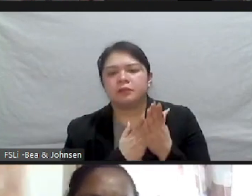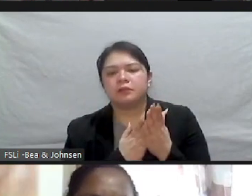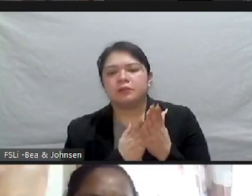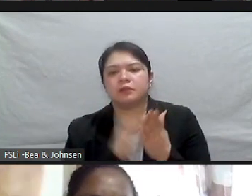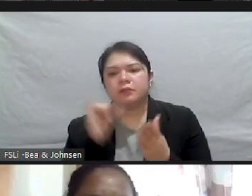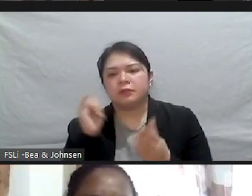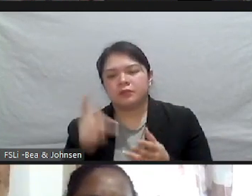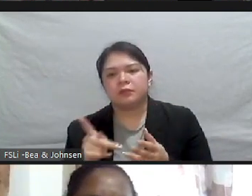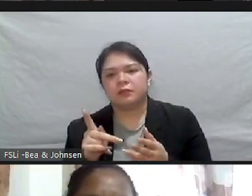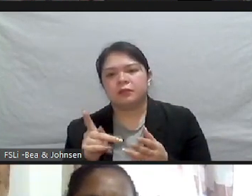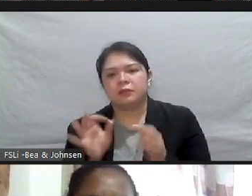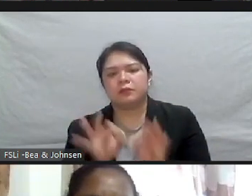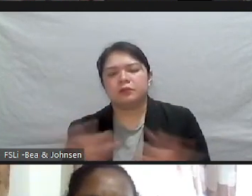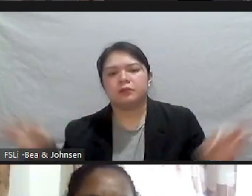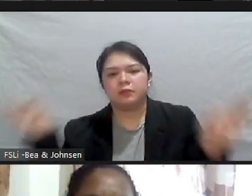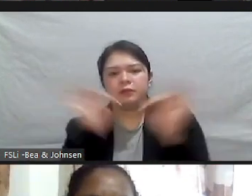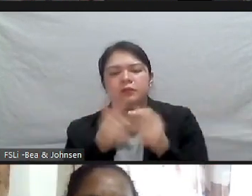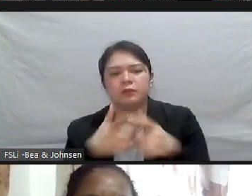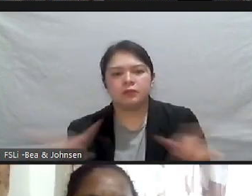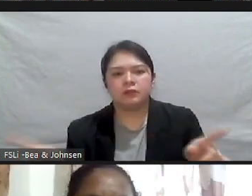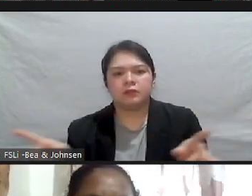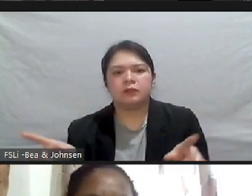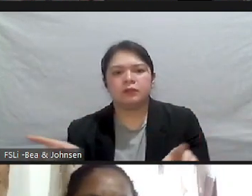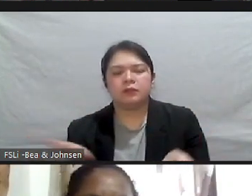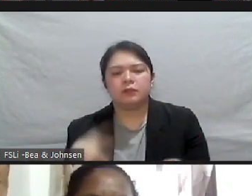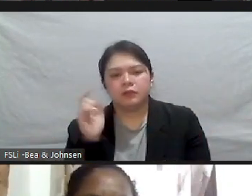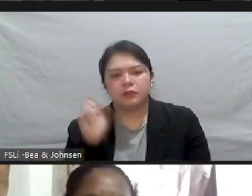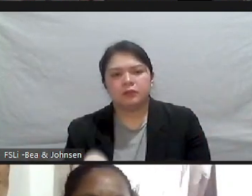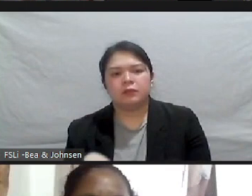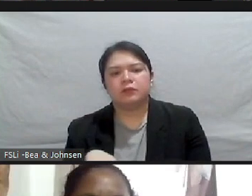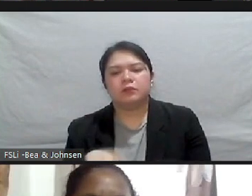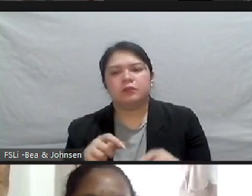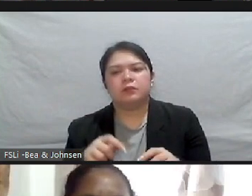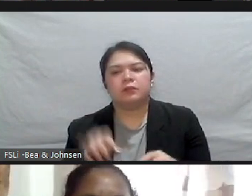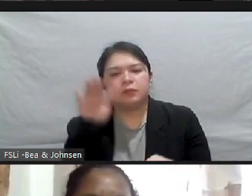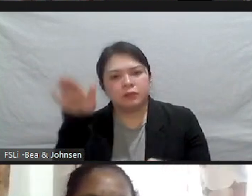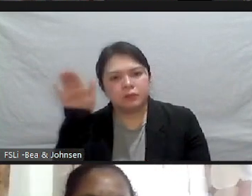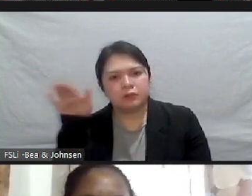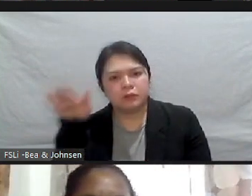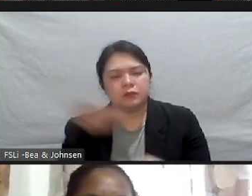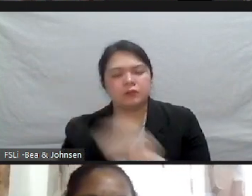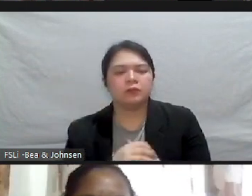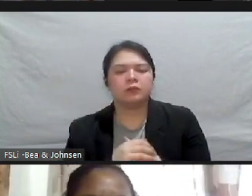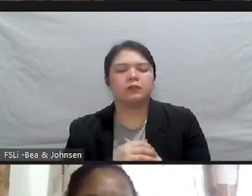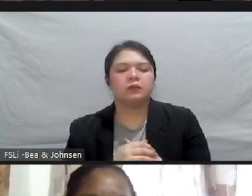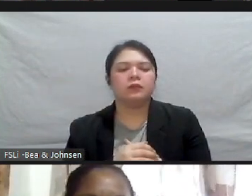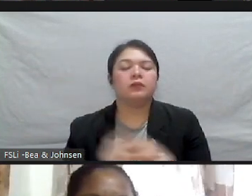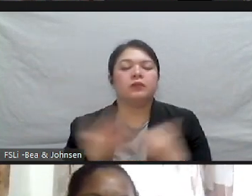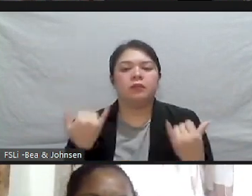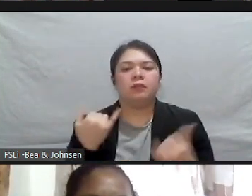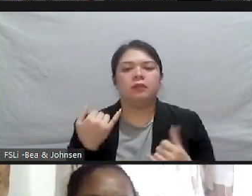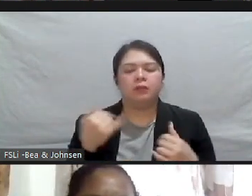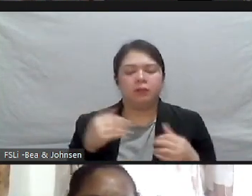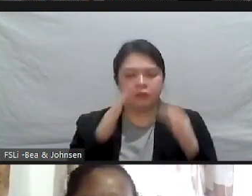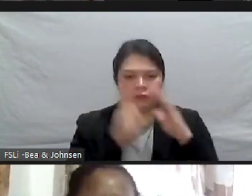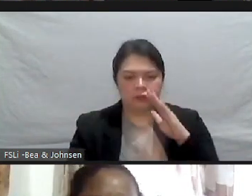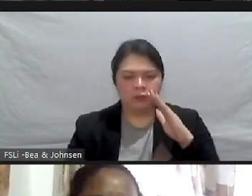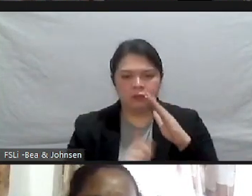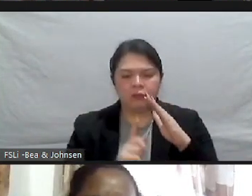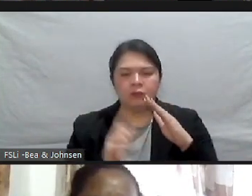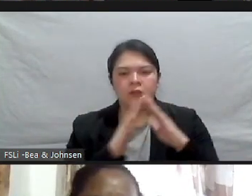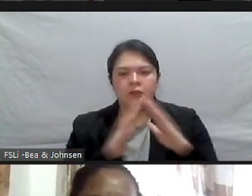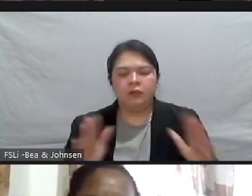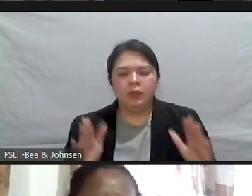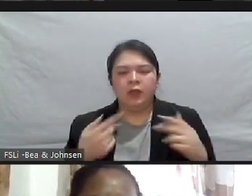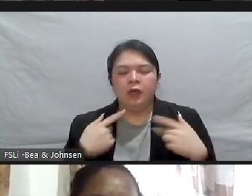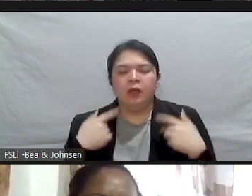nagpapahalaga sa kanilang mga wika. So talagang kailangan i-assert nila. Kasi yung lower house version, nakalagay doon na